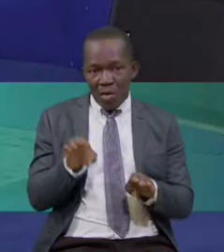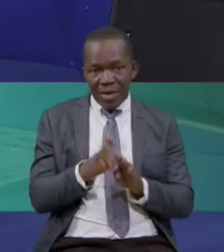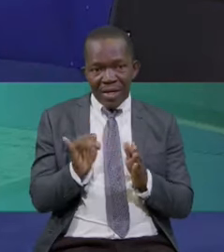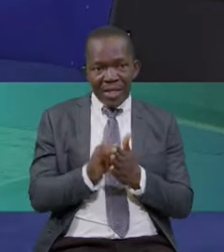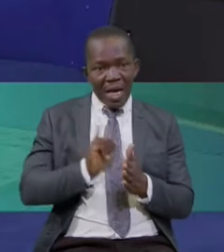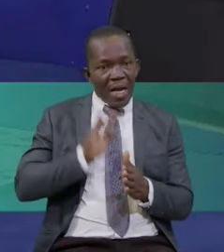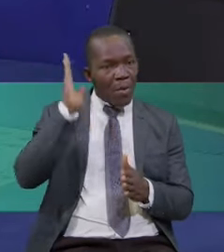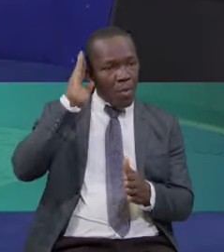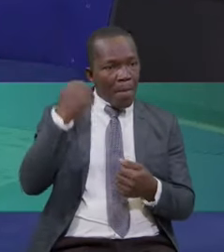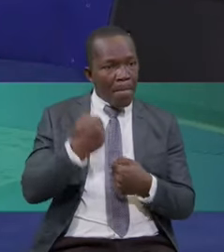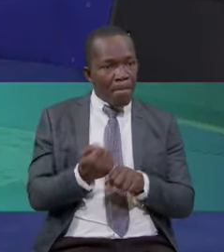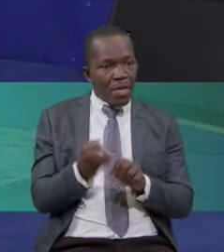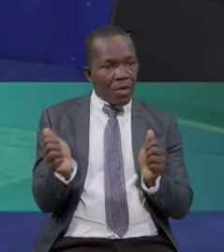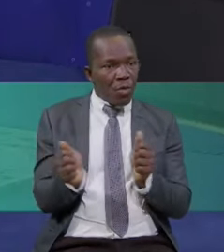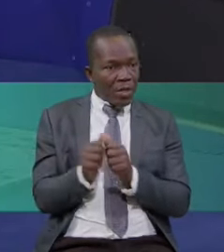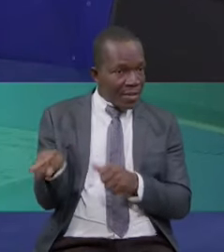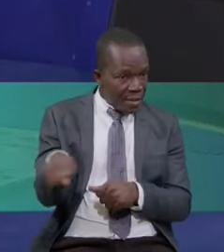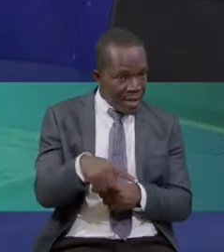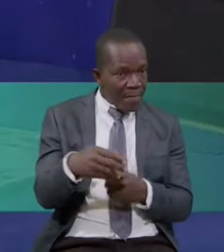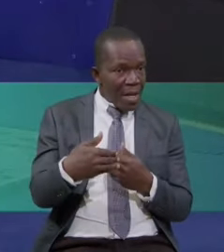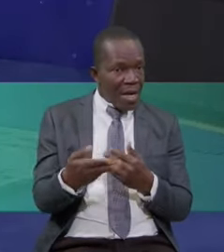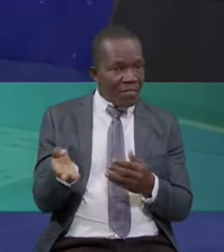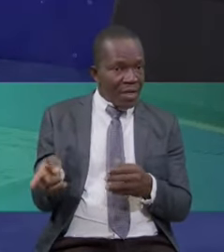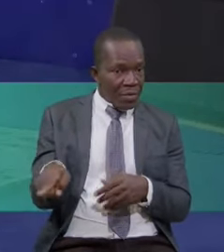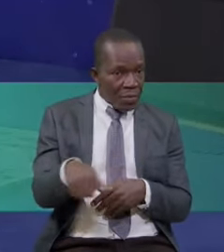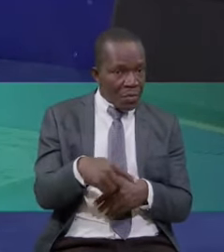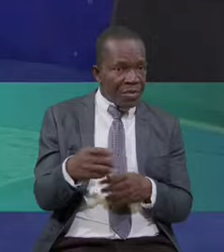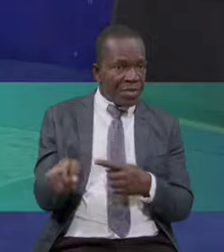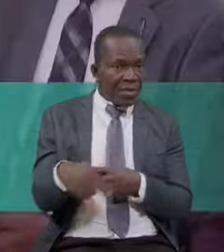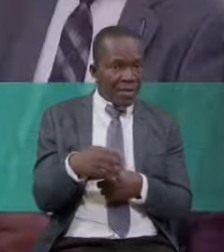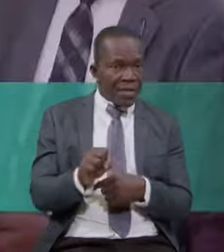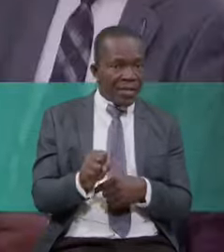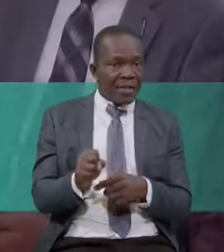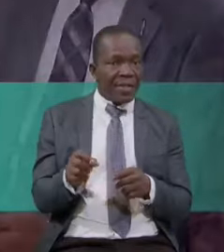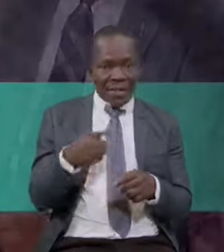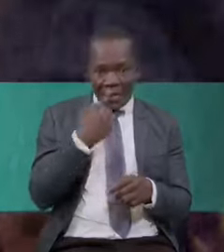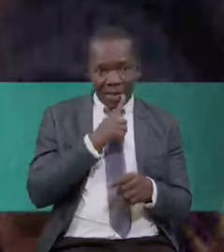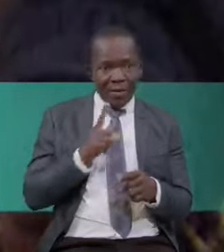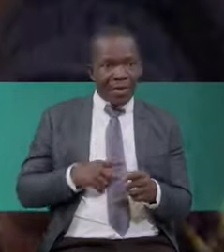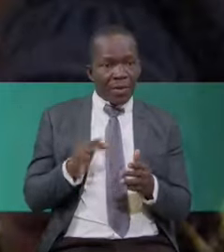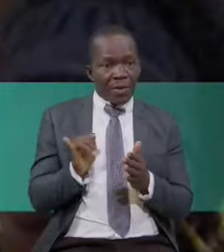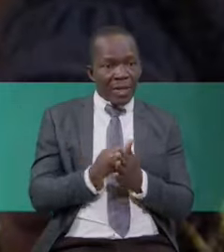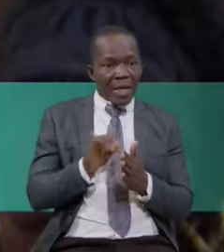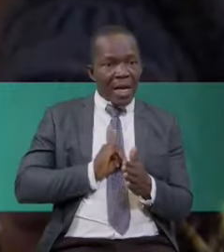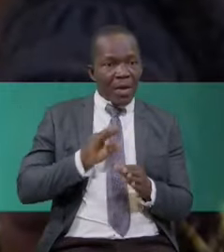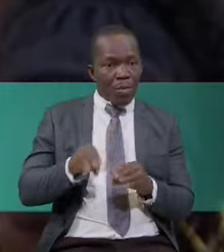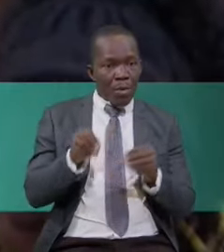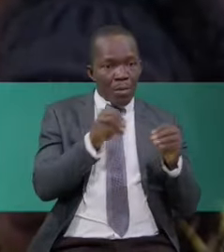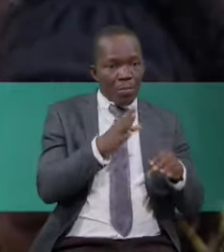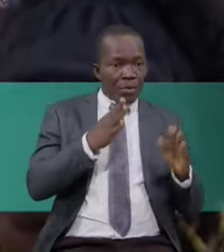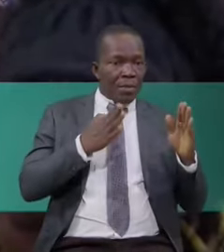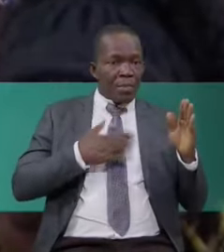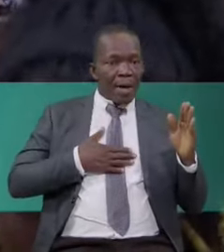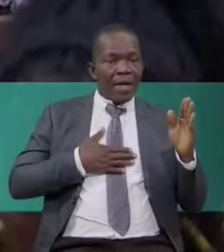ces jours-là dit le Seigneur je mettrai mes lois dans leur cœur